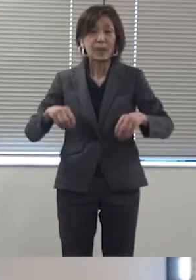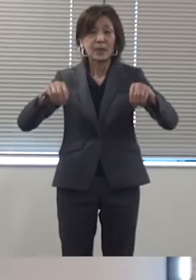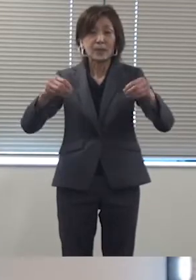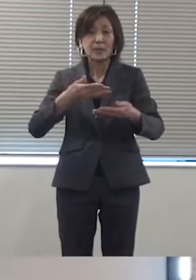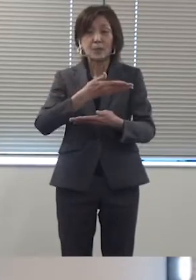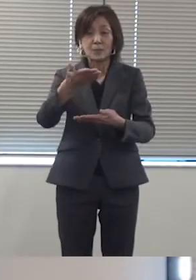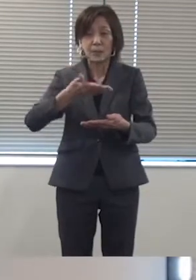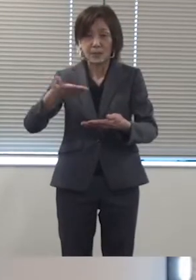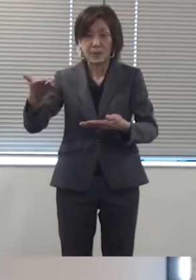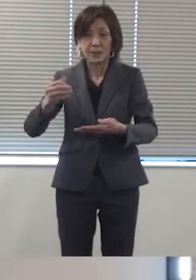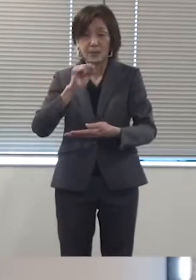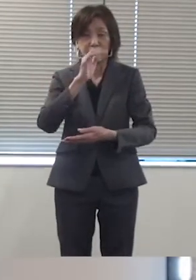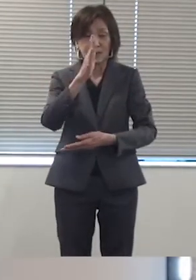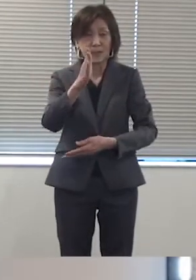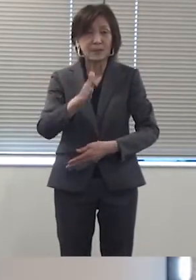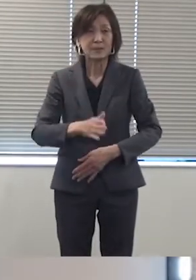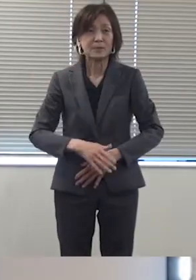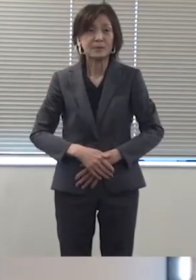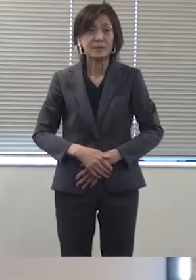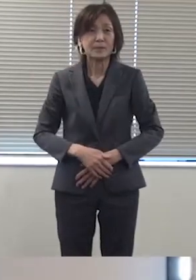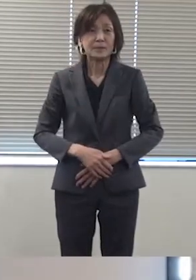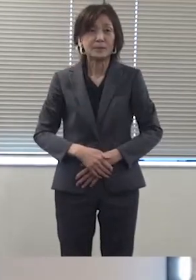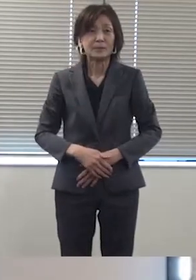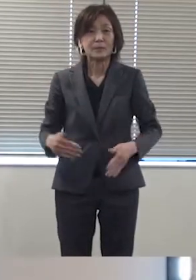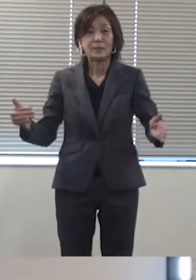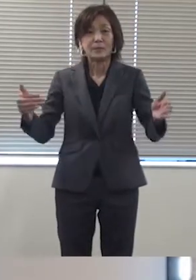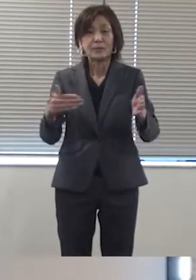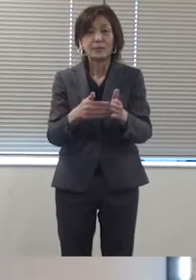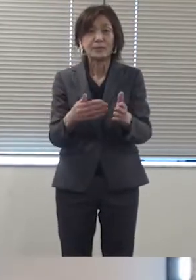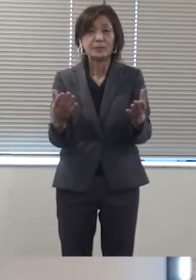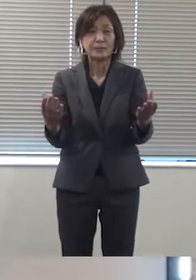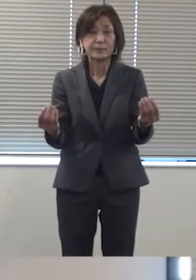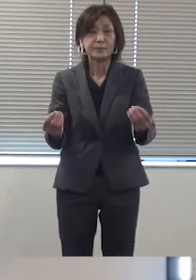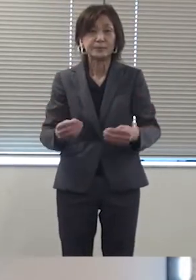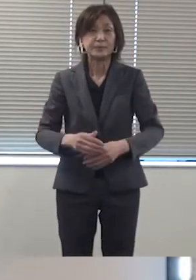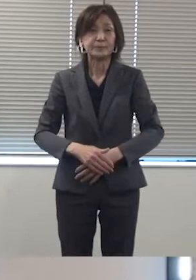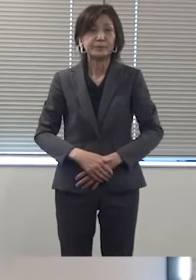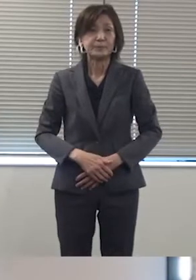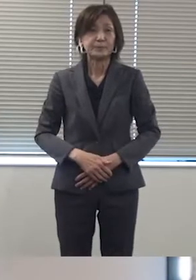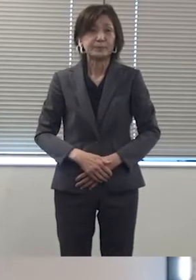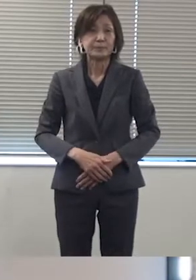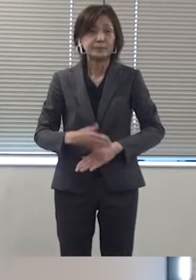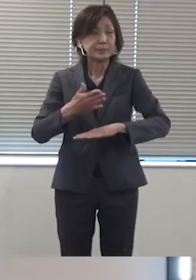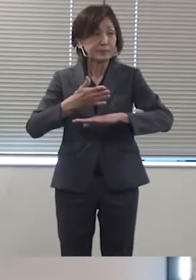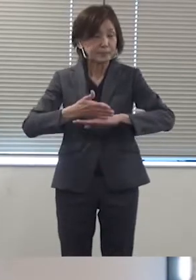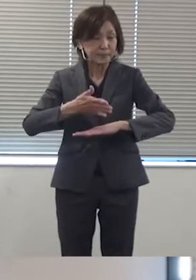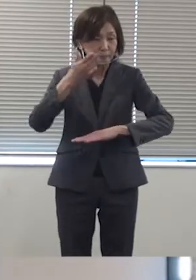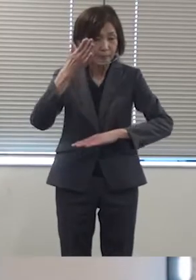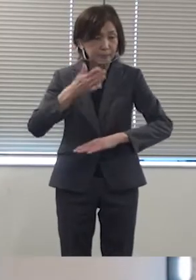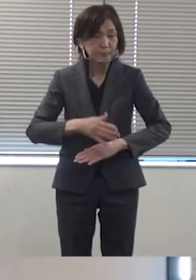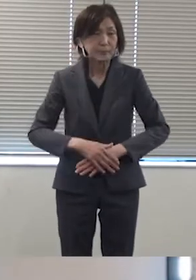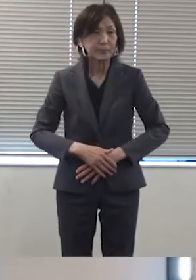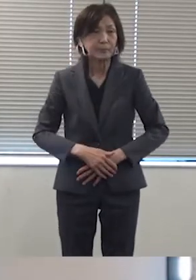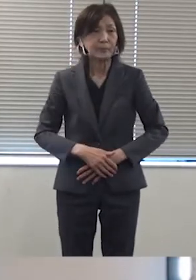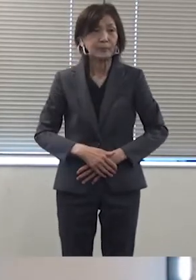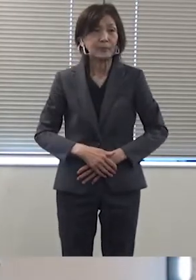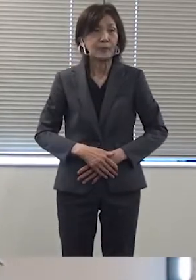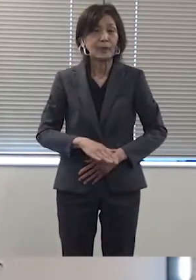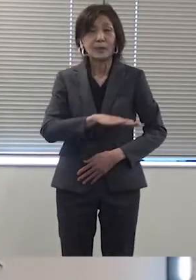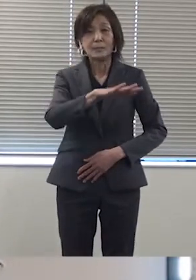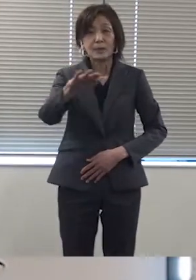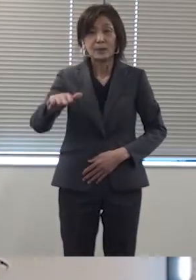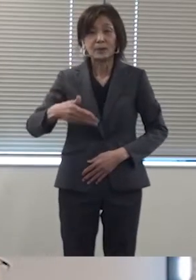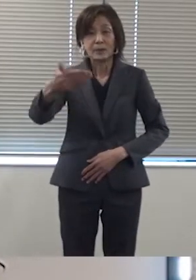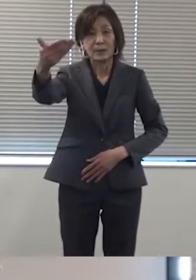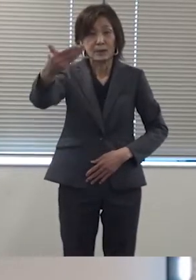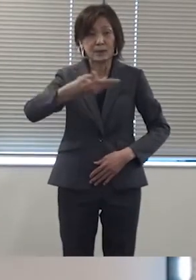以上でございます。 はい、ありがとうございました。それではこれより皆様からのご質問にお答えいたします。マイクをお回しし